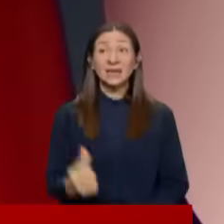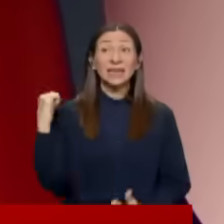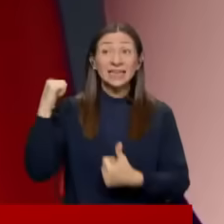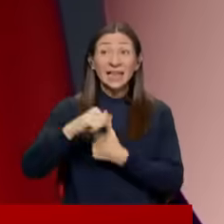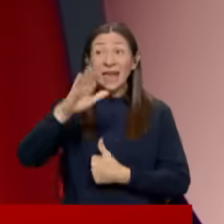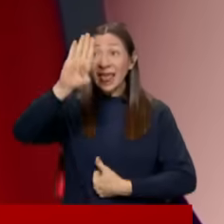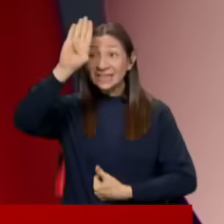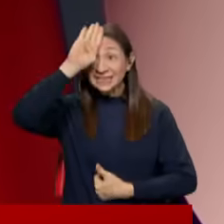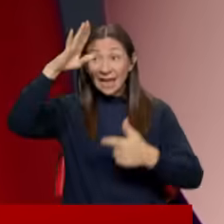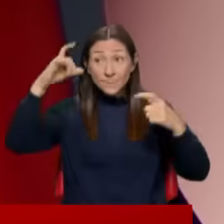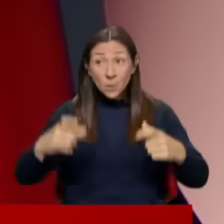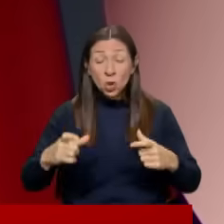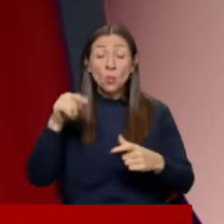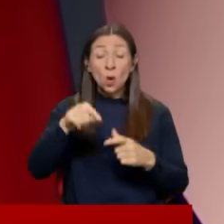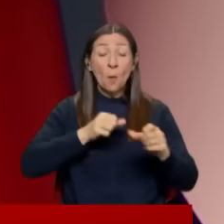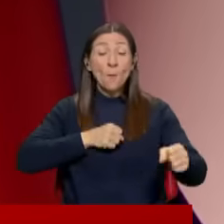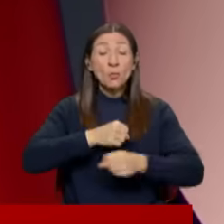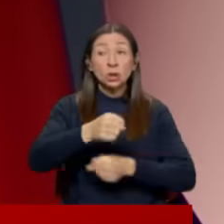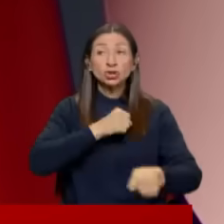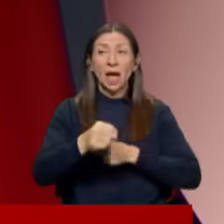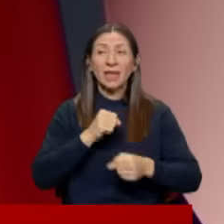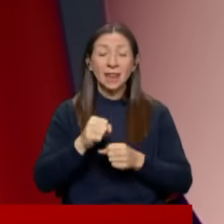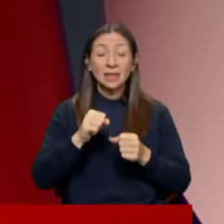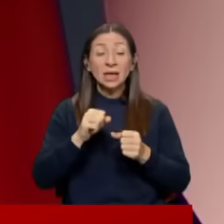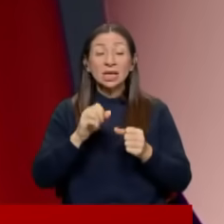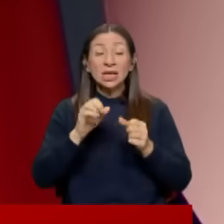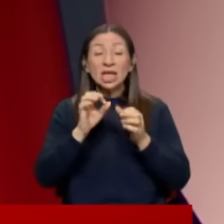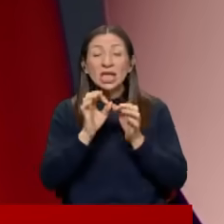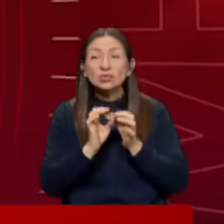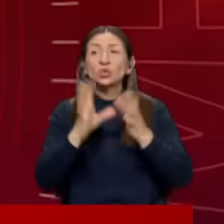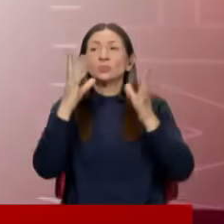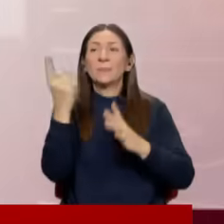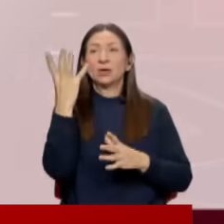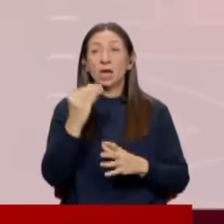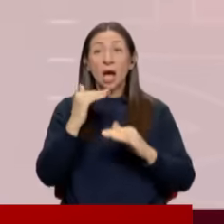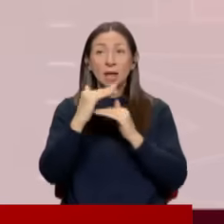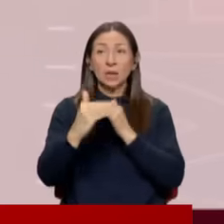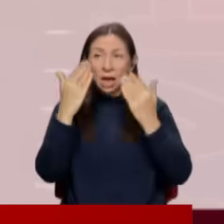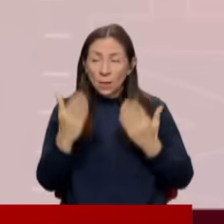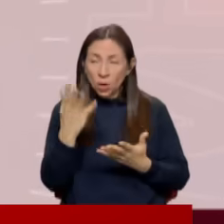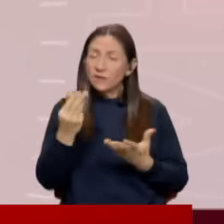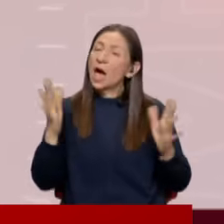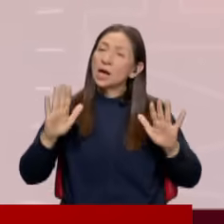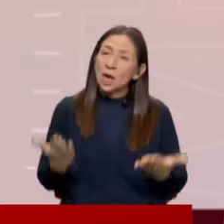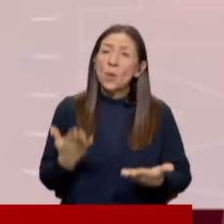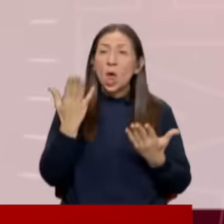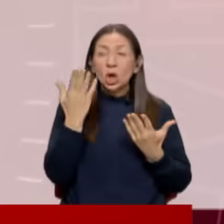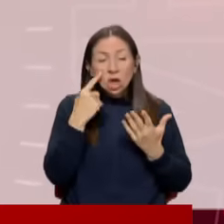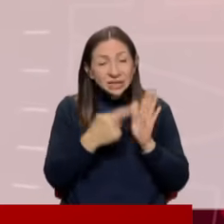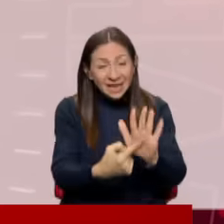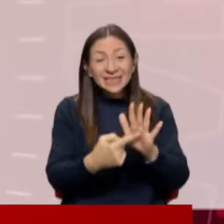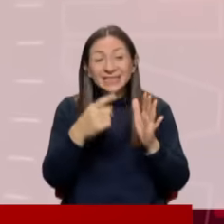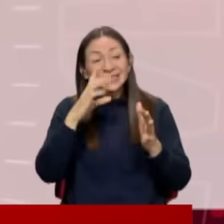Yeniden İstanbul bu mücadelenin parolalarından biri olacaktır. Halkımızın kabul gördüğü veya kabul